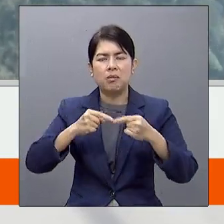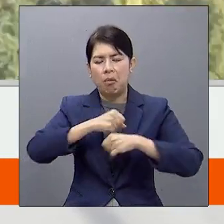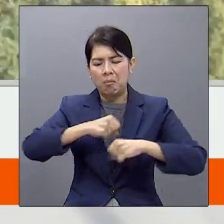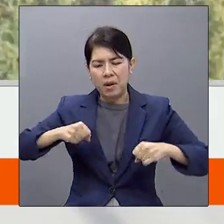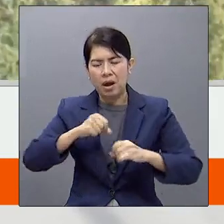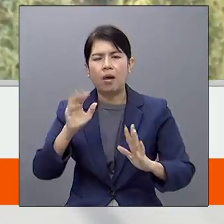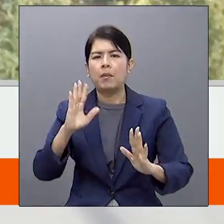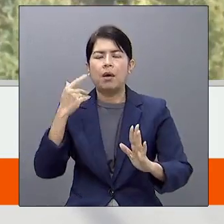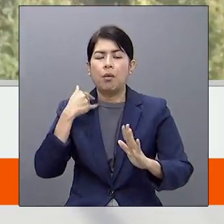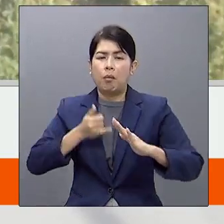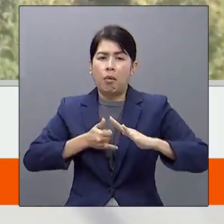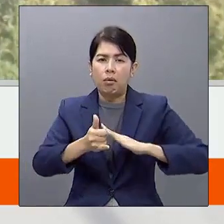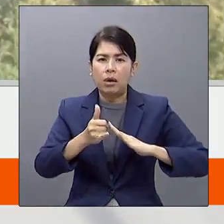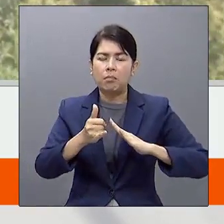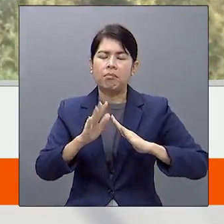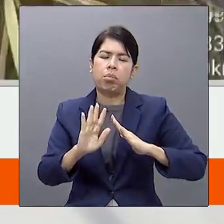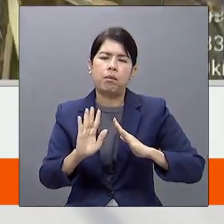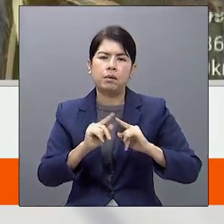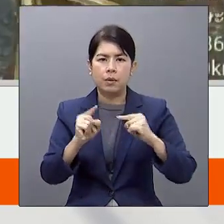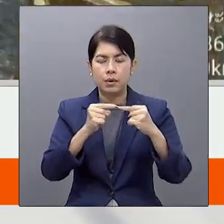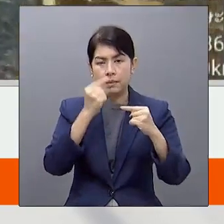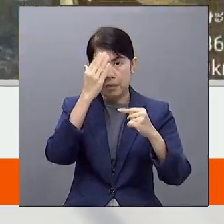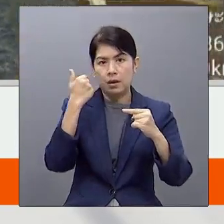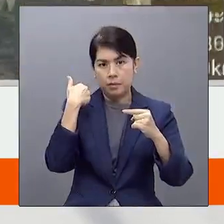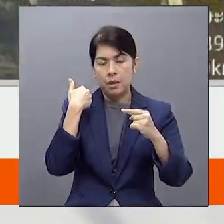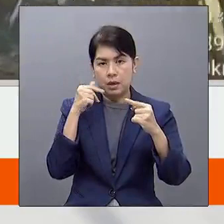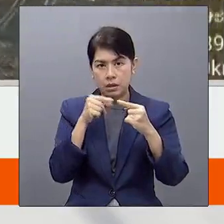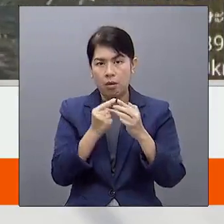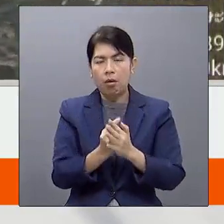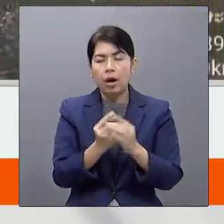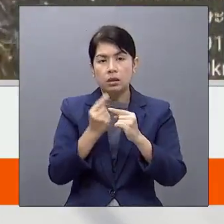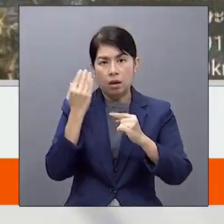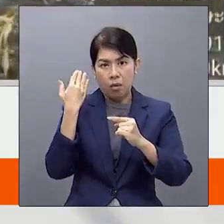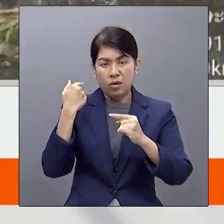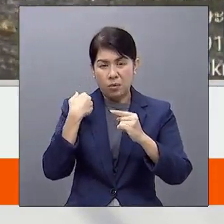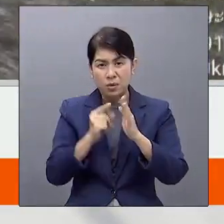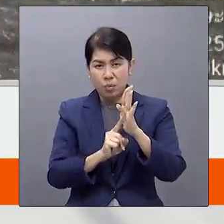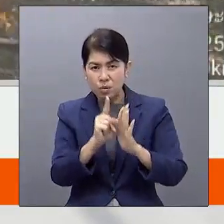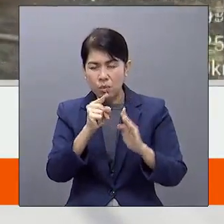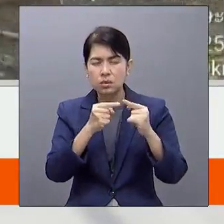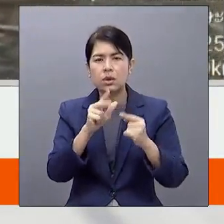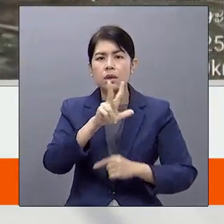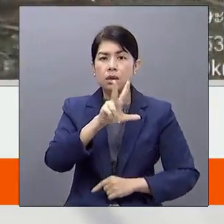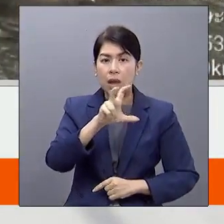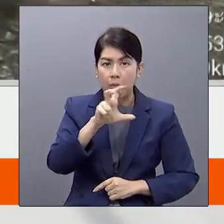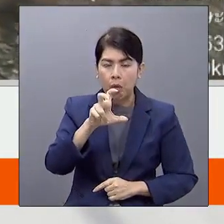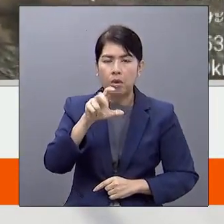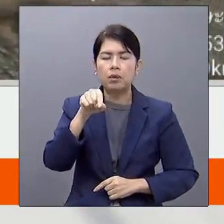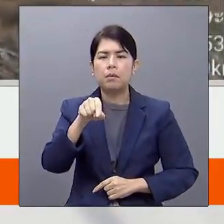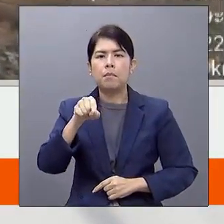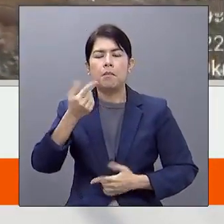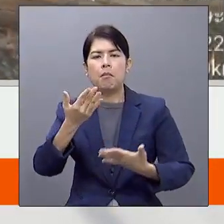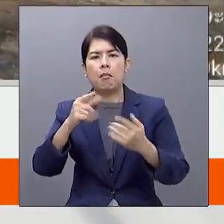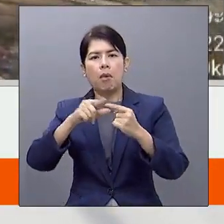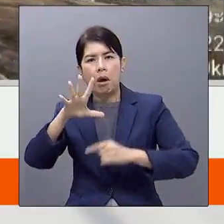ยแต่ว่ามันมีบางพื้นที่ที่มันเคยขึ้นถึง300 800 500นะครับซึ่งเป็นพื้นที่ที่อยู่ใกล้